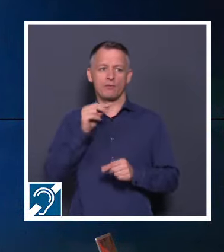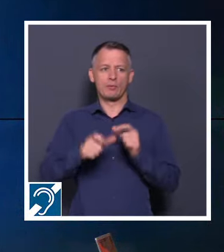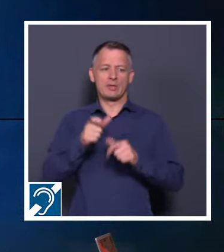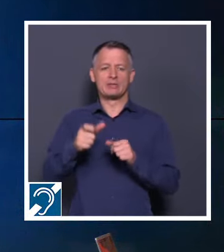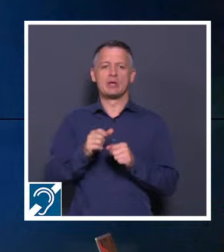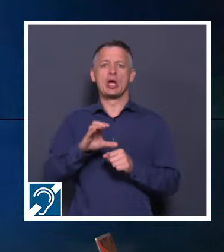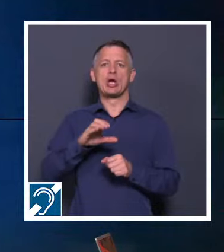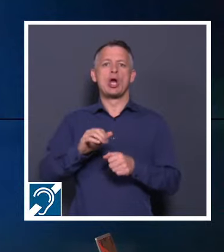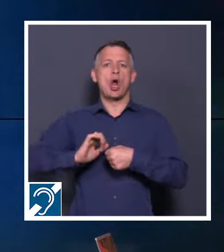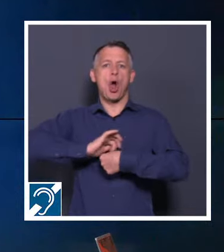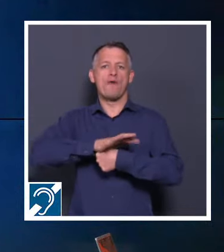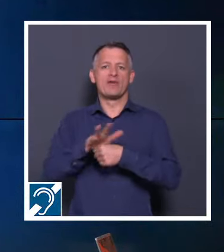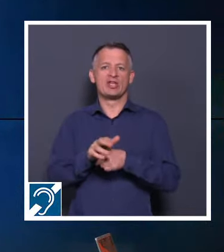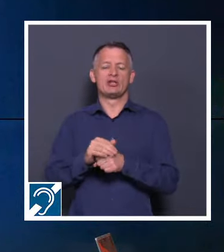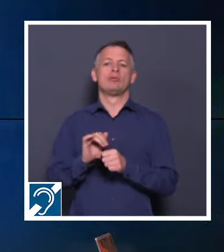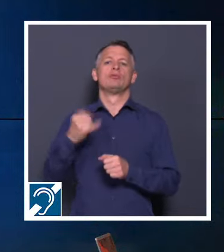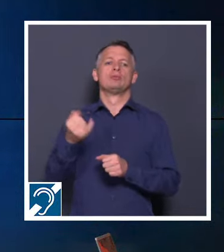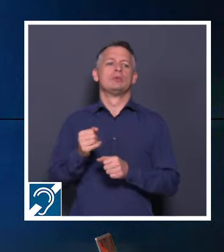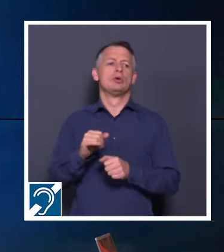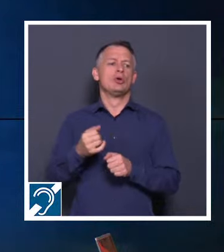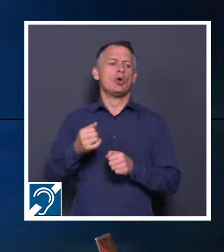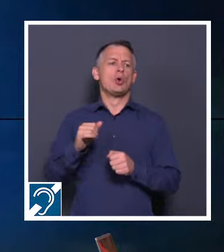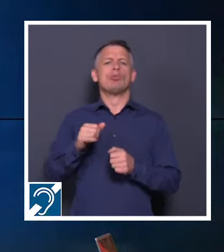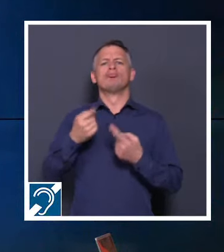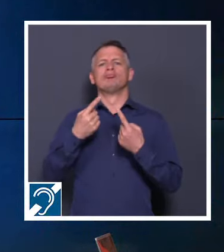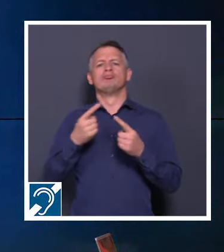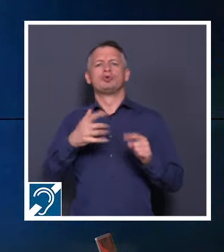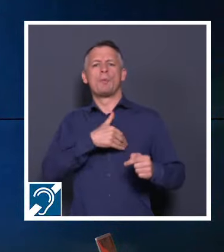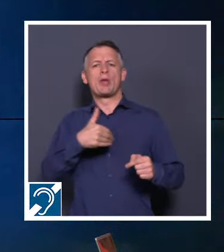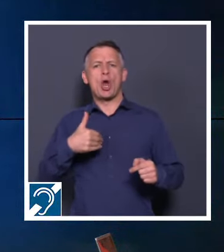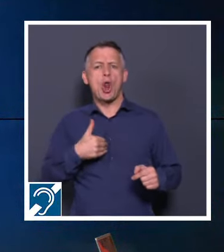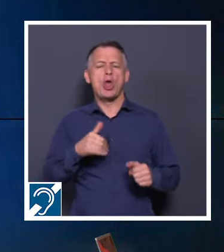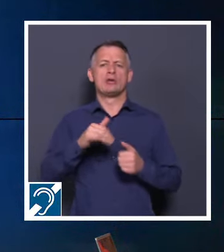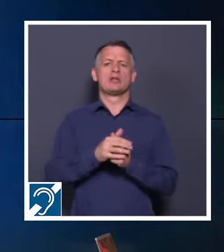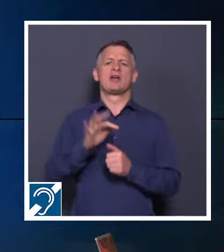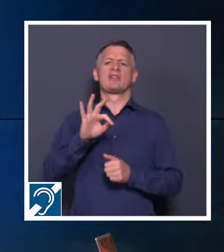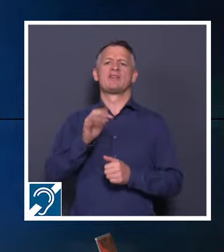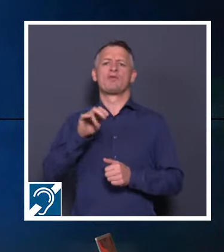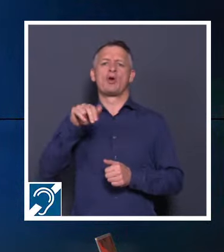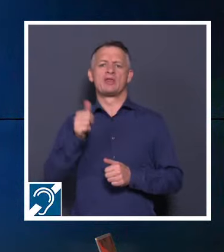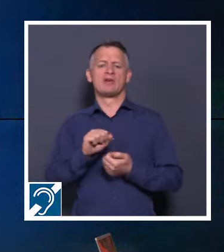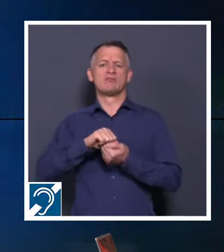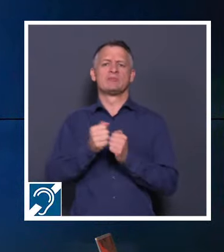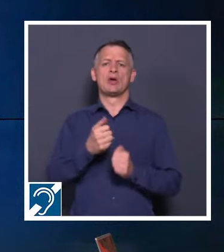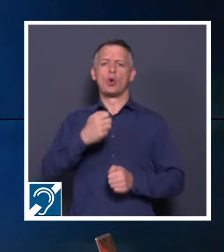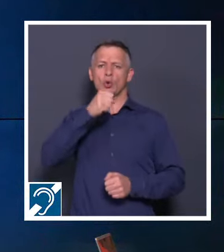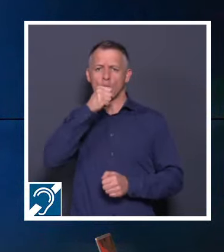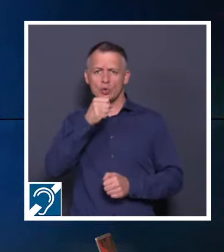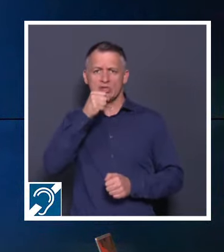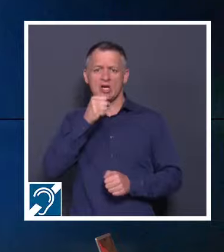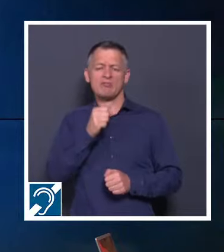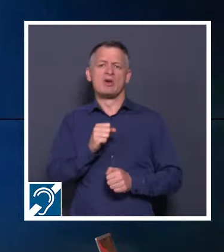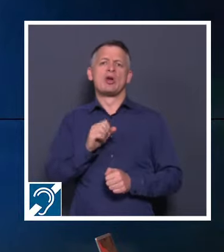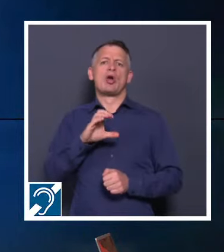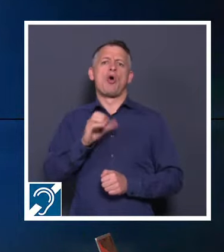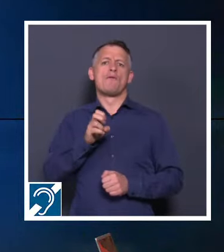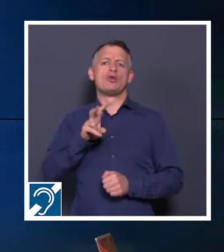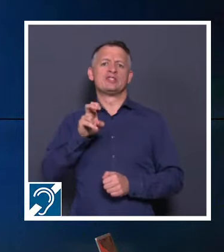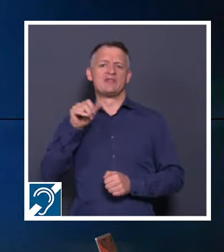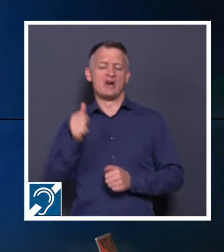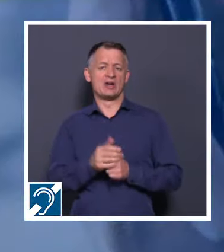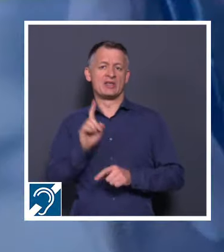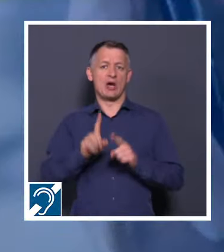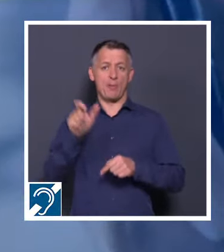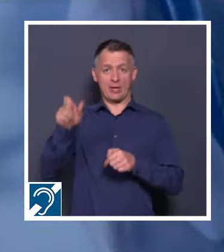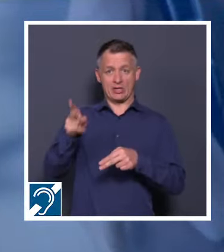despre COVID-19, tuberculoză, holeră, febră tifoide, febră galbenă sau tuse convulsivă. Dacă un